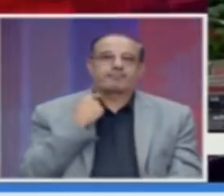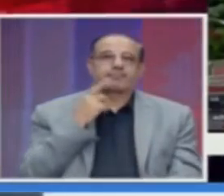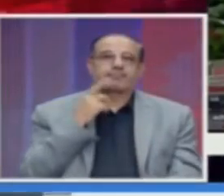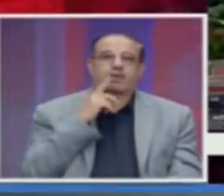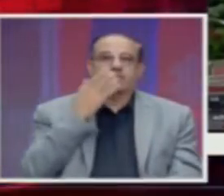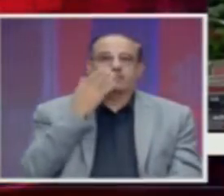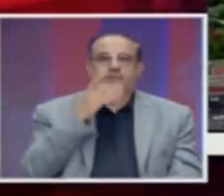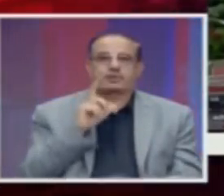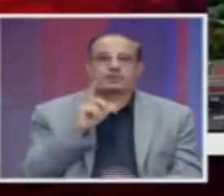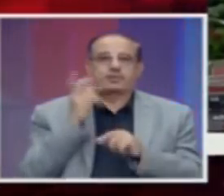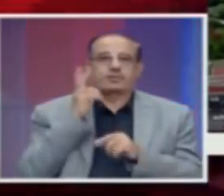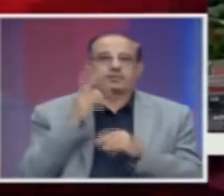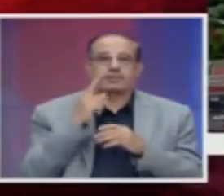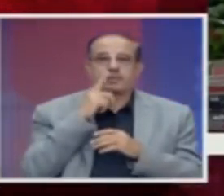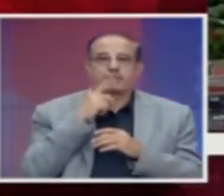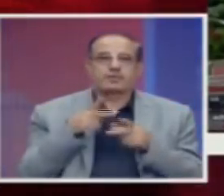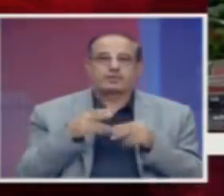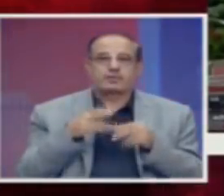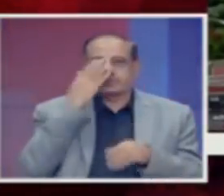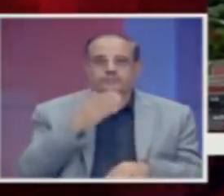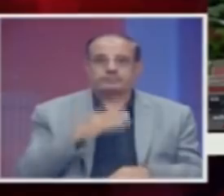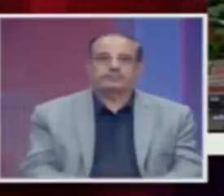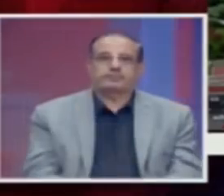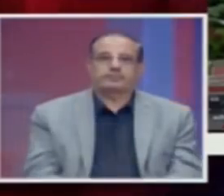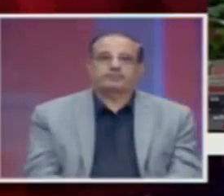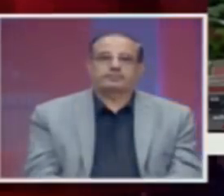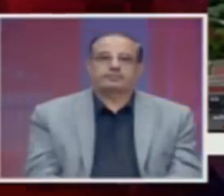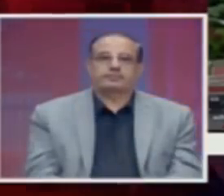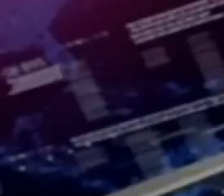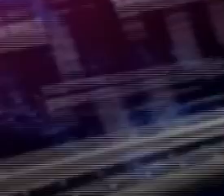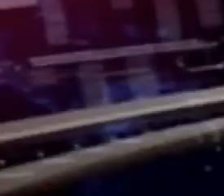مصطفى عبد الله مراسل أخبار مصر في النمسا، كنت معنا عبر الهاتف.